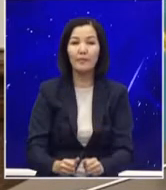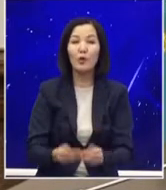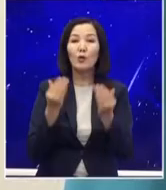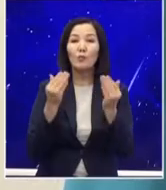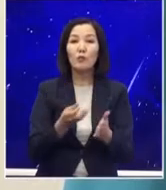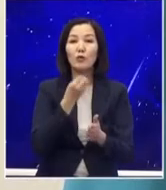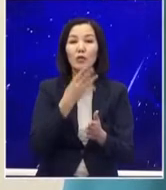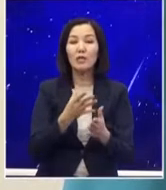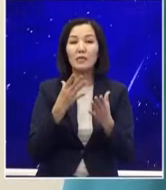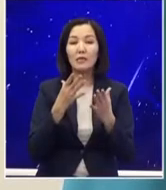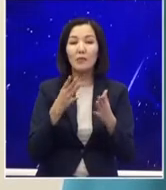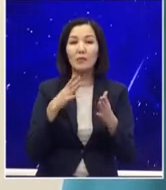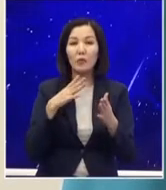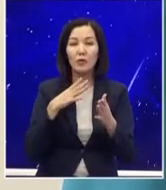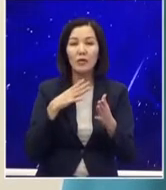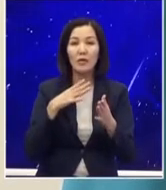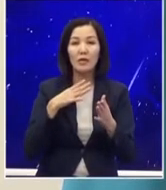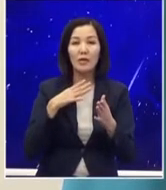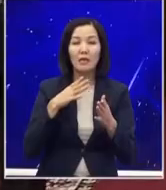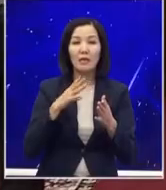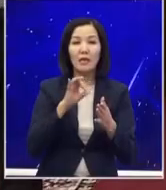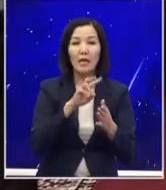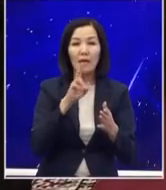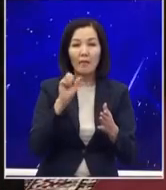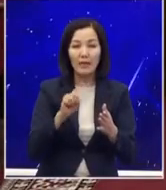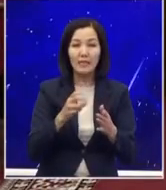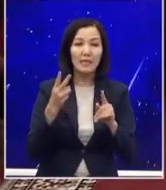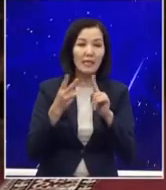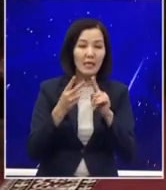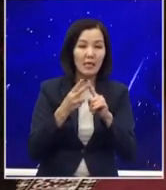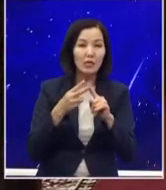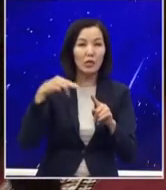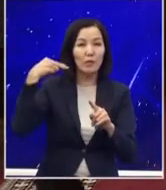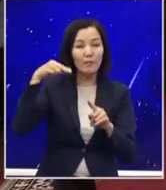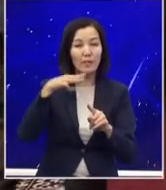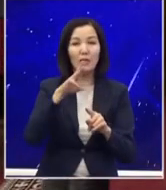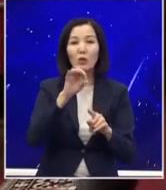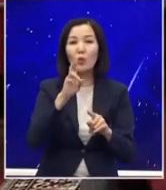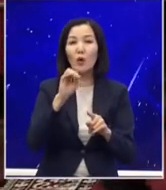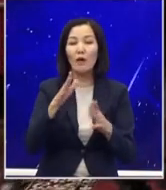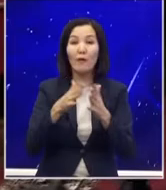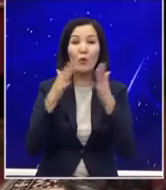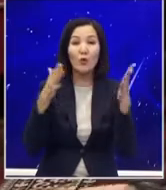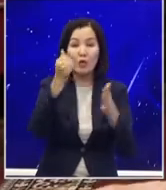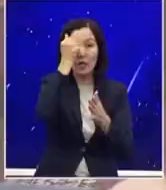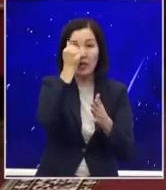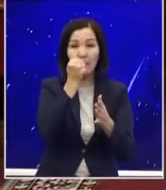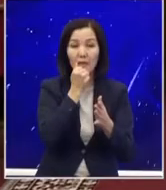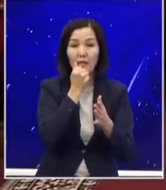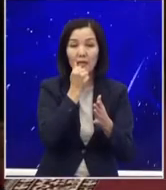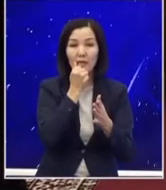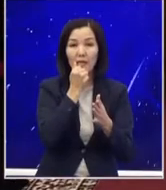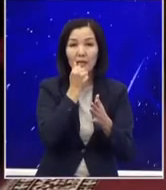тұр. Бірінші елбасына, екінші президентіміз Тоқаевқа көп рахмет айтамыз.